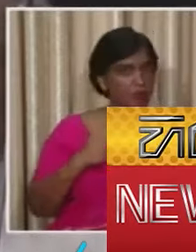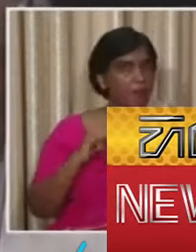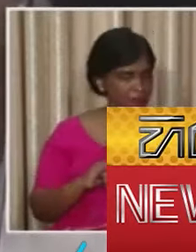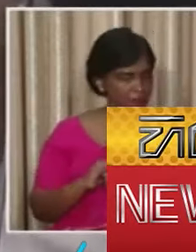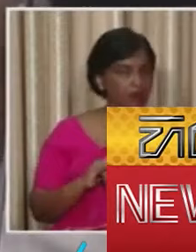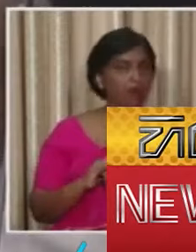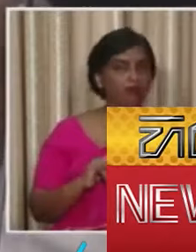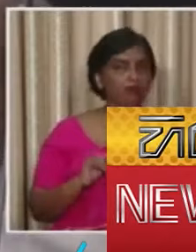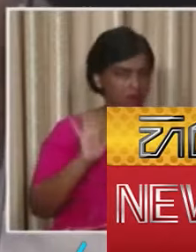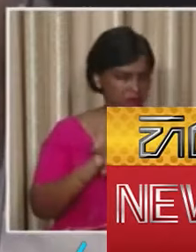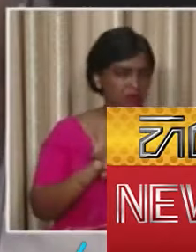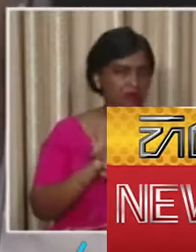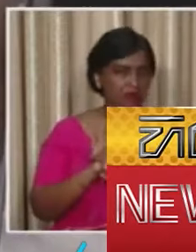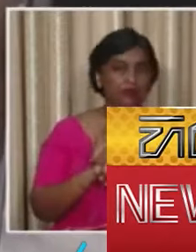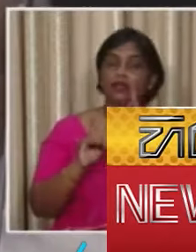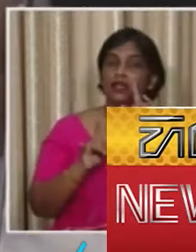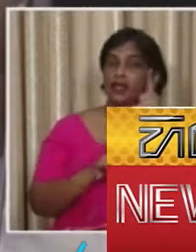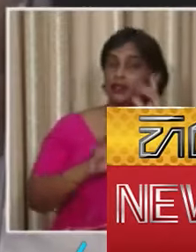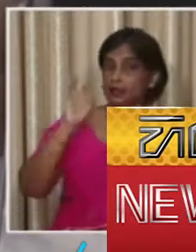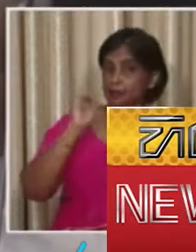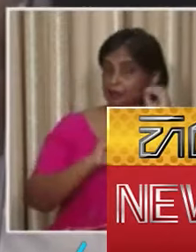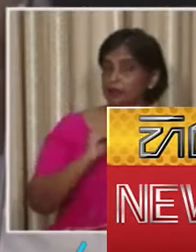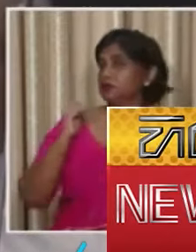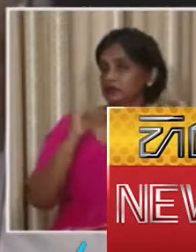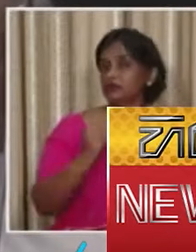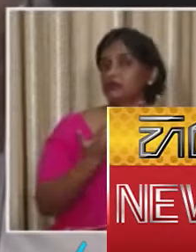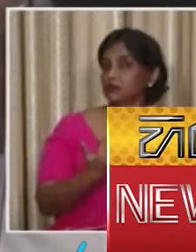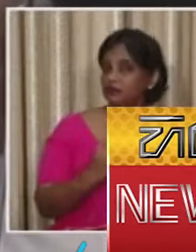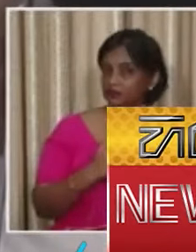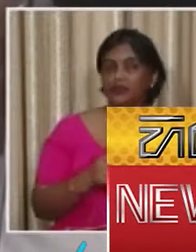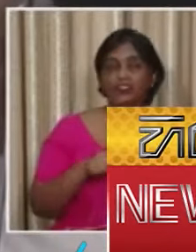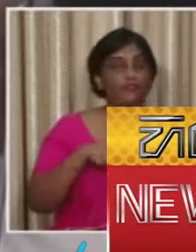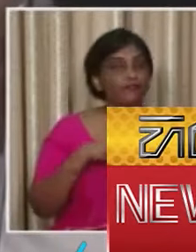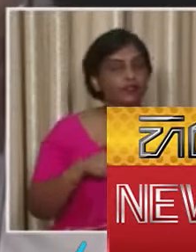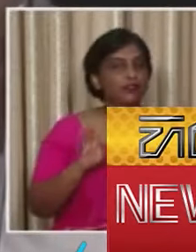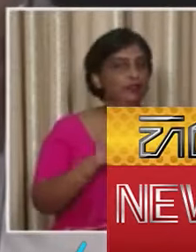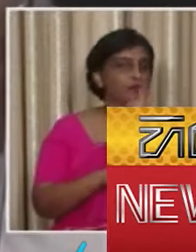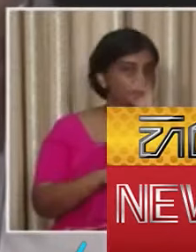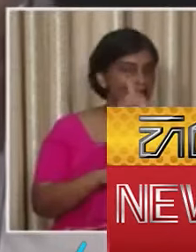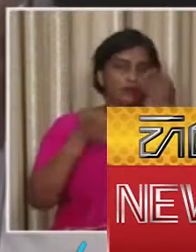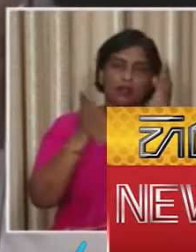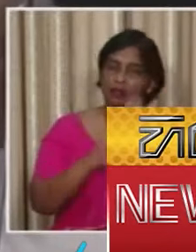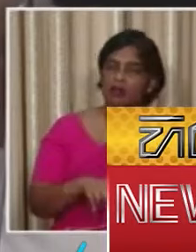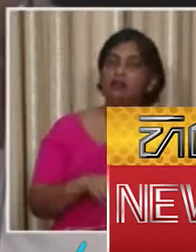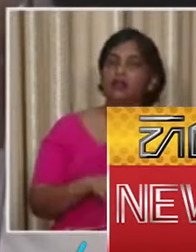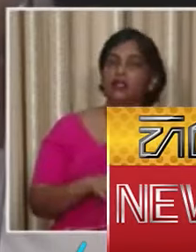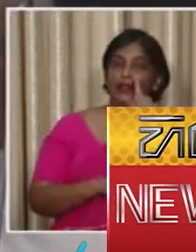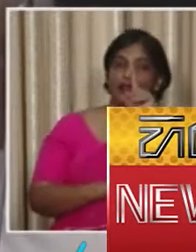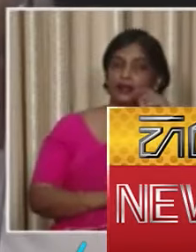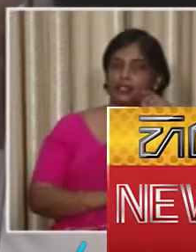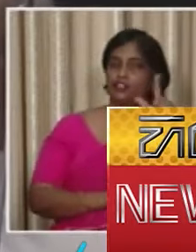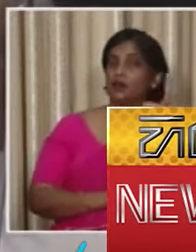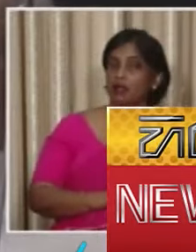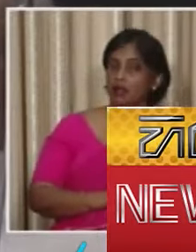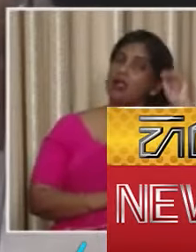සුභාරංචියක්ද අසුභාරංචියක්ද? 70%ක් වගේ ඉහළ අගයට ගිය උද්ධමනය පසුගිය මාසයේ අවසානයේදී